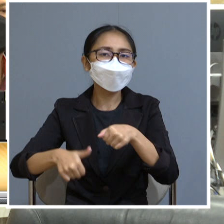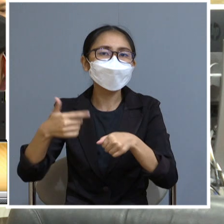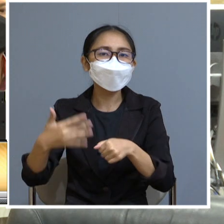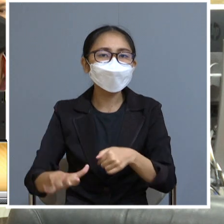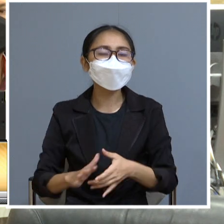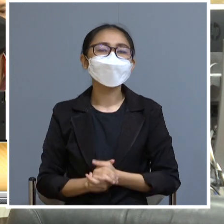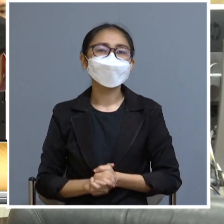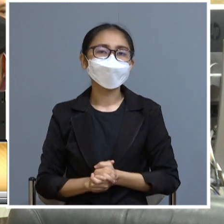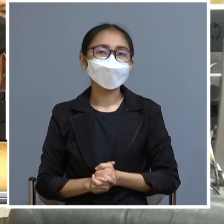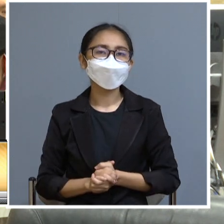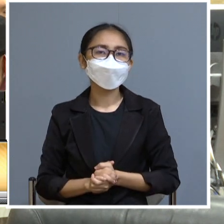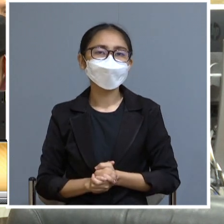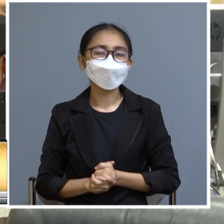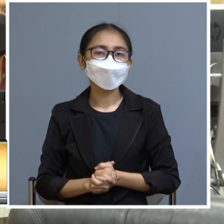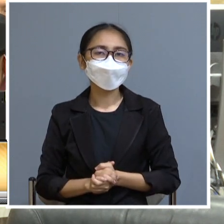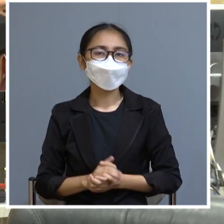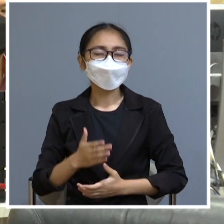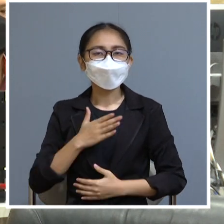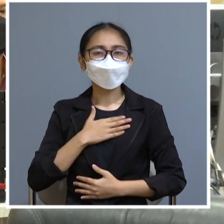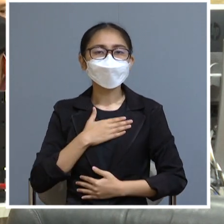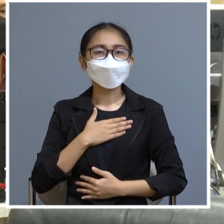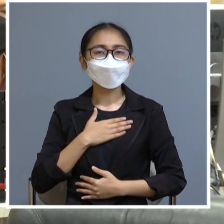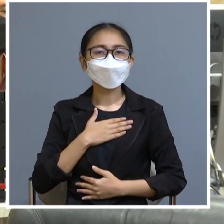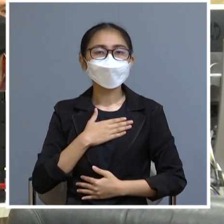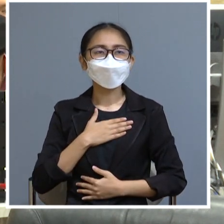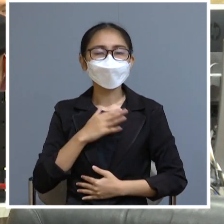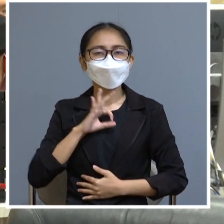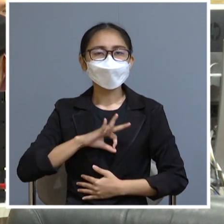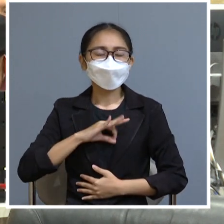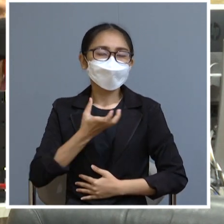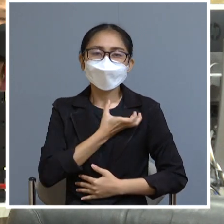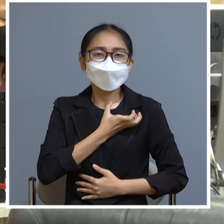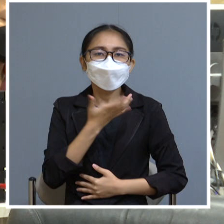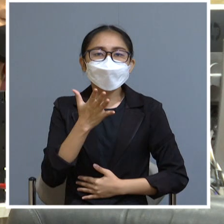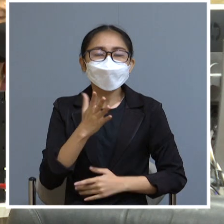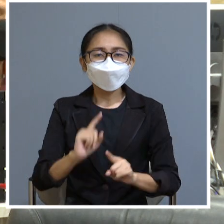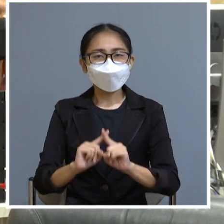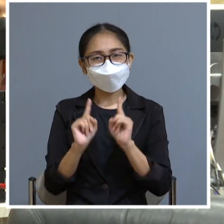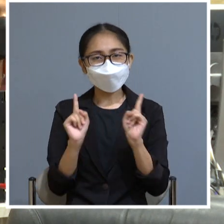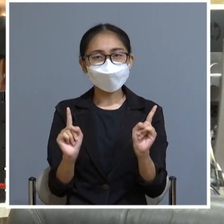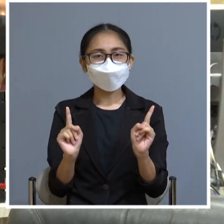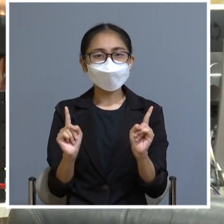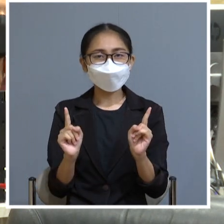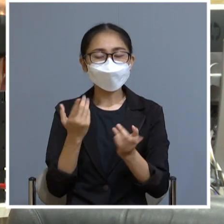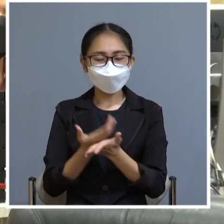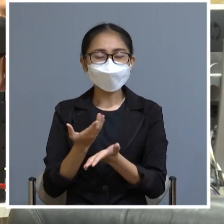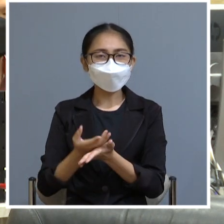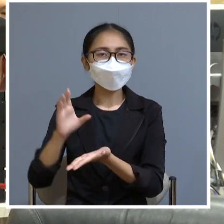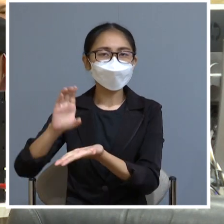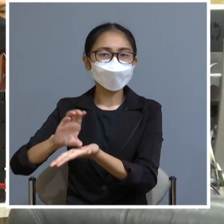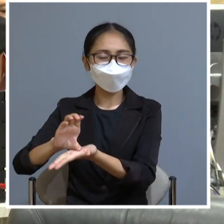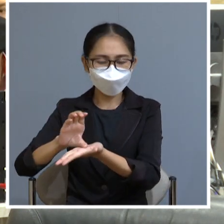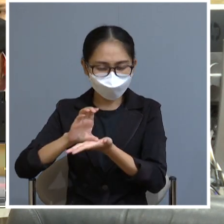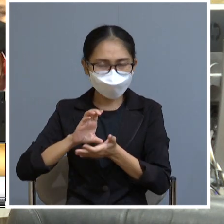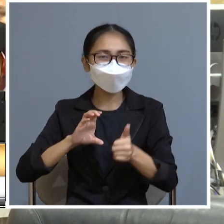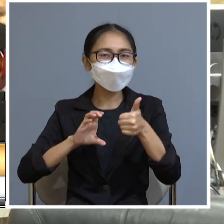ดันั้นนะครับ ผมก็ไม่ได้จะตดใจเลยนะครับเพราะว่าเมประมาณเราก็ได้มา